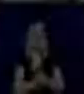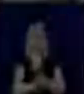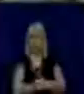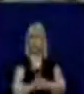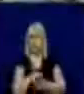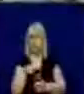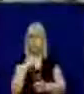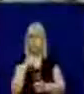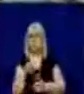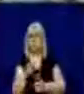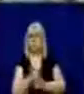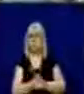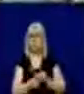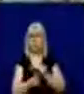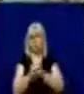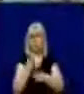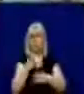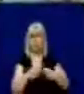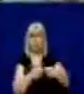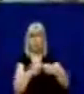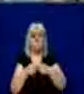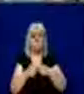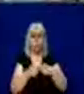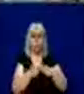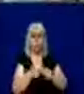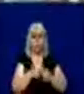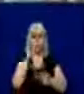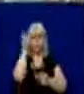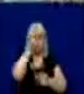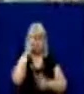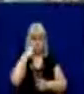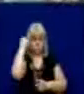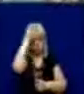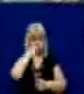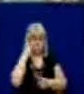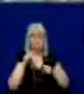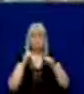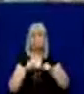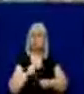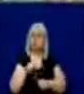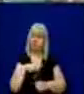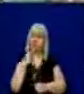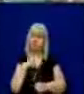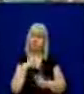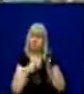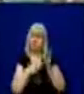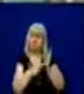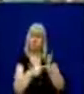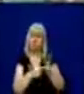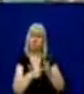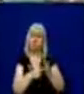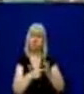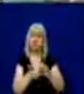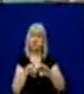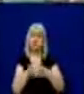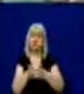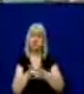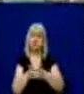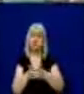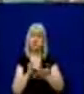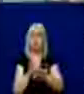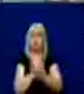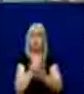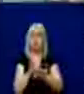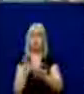Kërë u kryua, asosiacioni komunave sërbet Kosovës, qëvria jonë thështë e se kjo paracet shpërbërjet të strukturave të